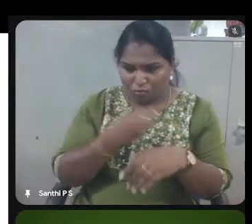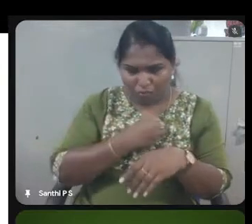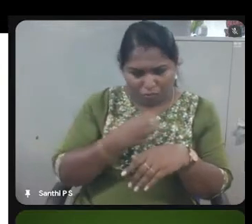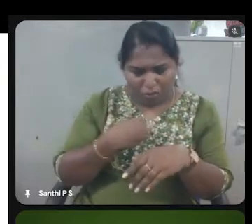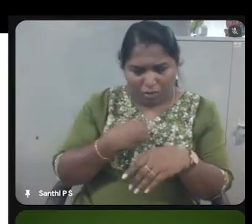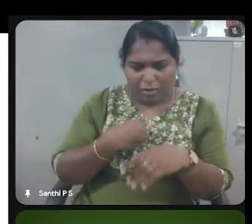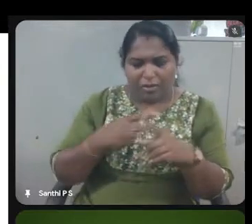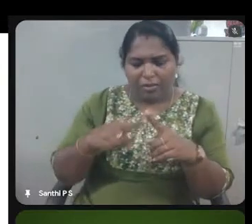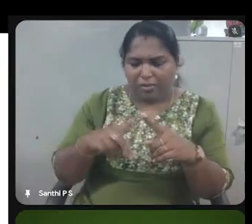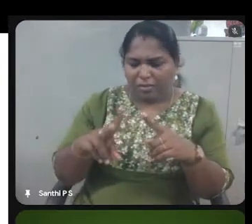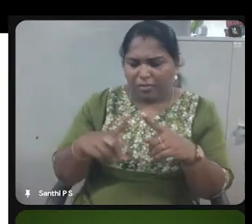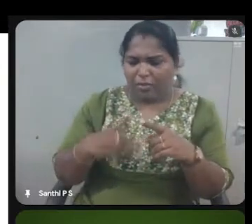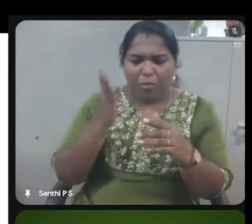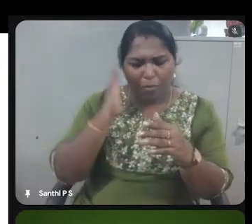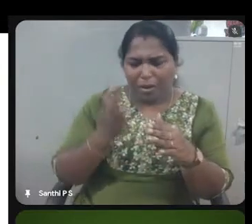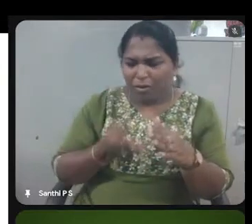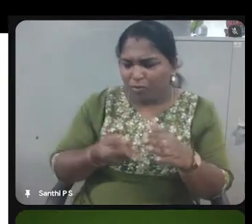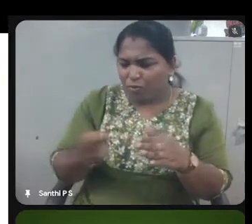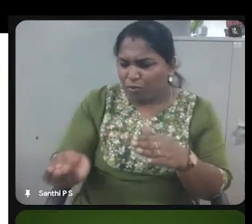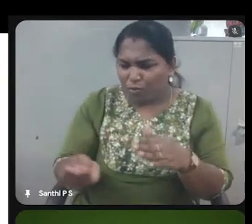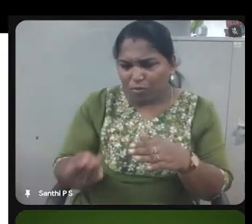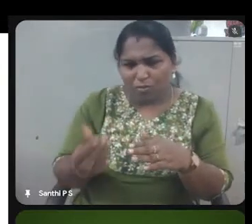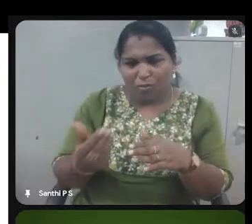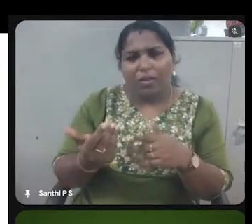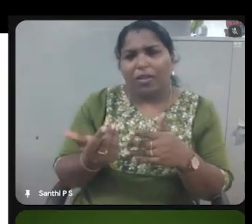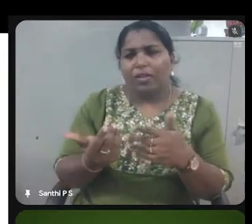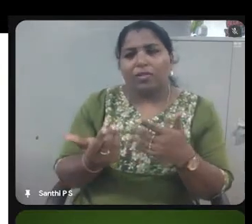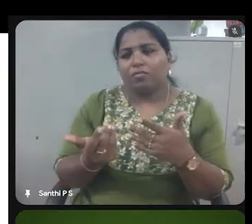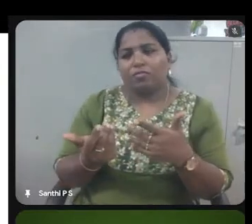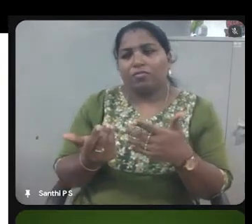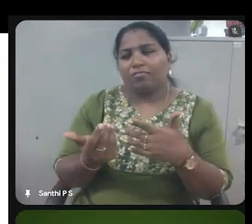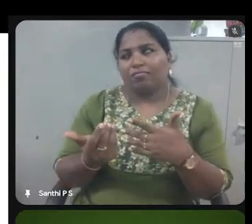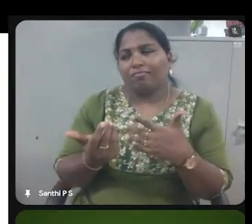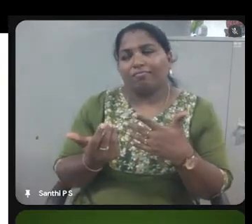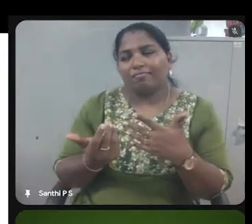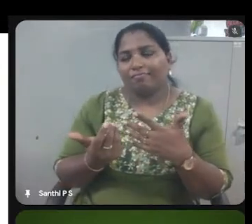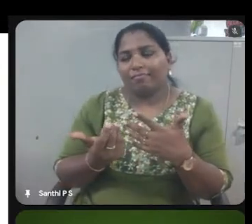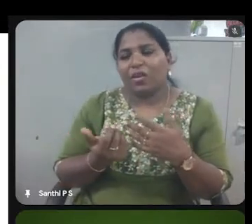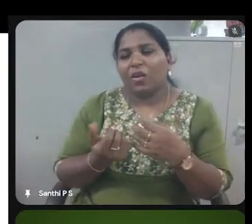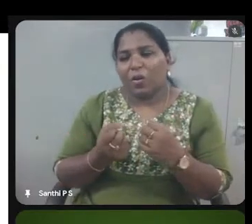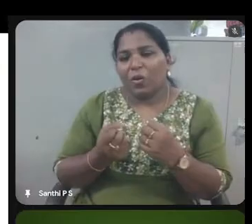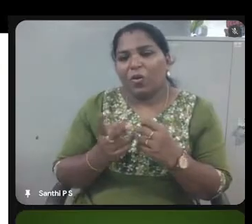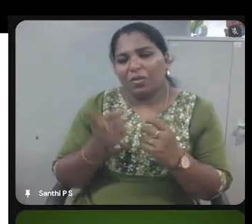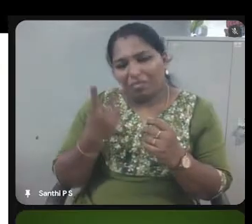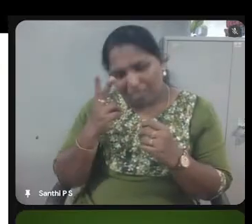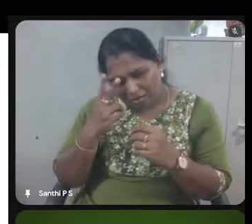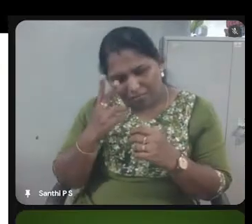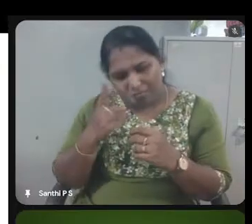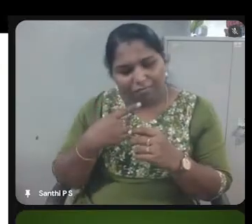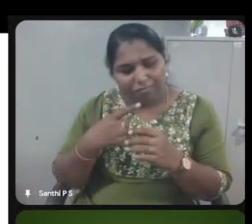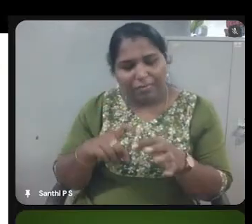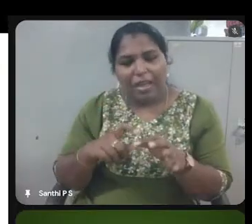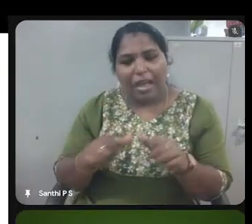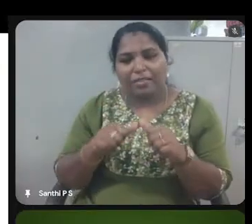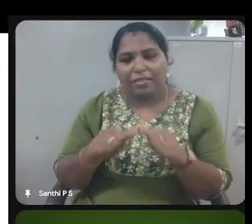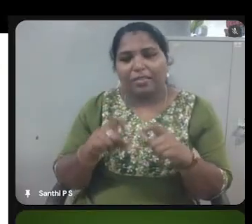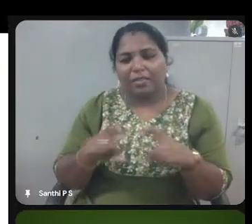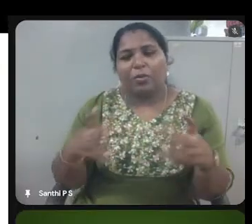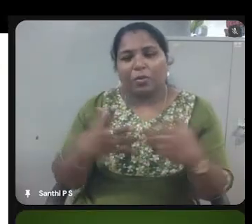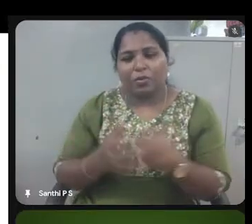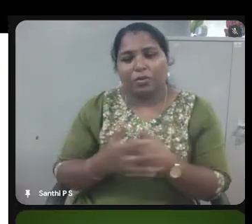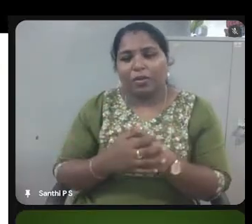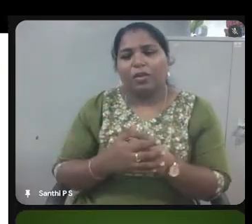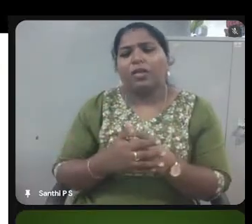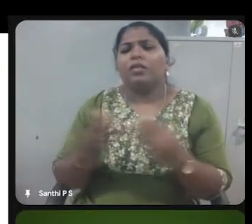ഇത് കൊടുക്കുന്നുണ്ടല്ലോ, അങ്ങനെ ചോദ്യങ്ങൾ വരാറുണ്ട്. അതുകൊണ്ടാണ് ഞാൻ ഡൗട്ട്സ് ക്ലിയർ ചെയ്യാന്ന് വിചാരിച്ചത്. ഇല്ല, ഞാൻ ഇപ്പം